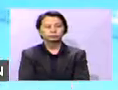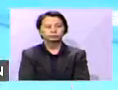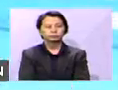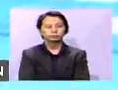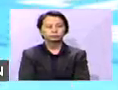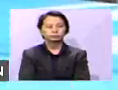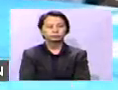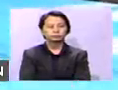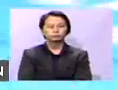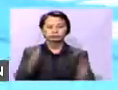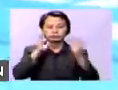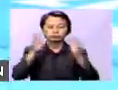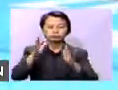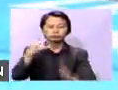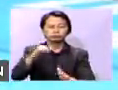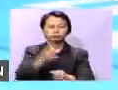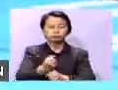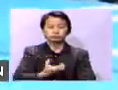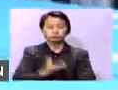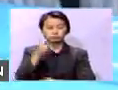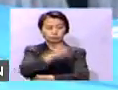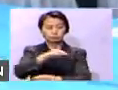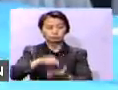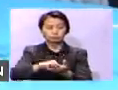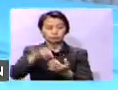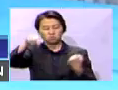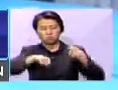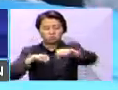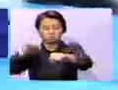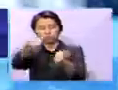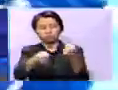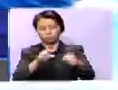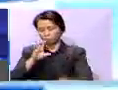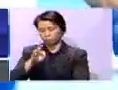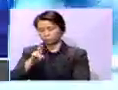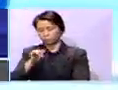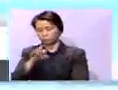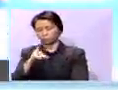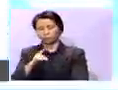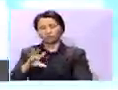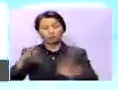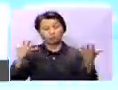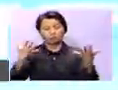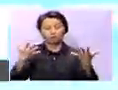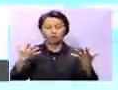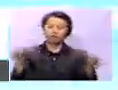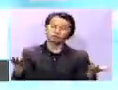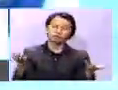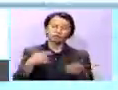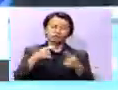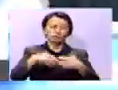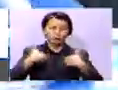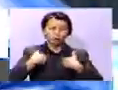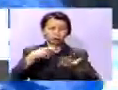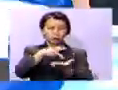Setelah 8 tahun Malaysia ketandusan pingat emas, hari ini petinju Muhammad Fuad M. Rizwan menamatkan kemarau itu berlangsung